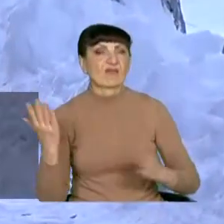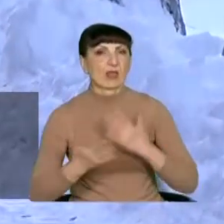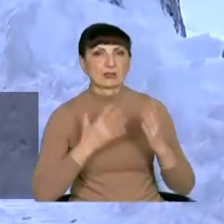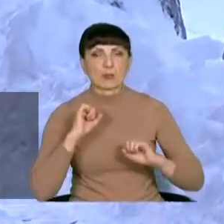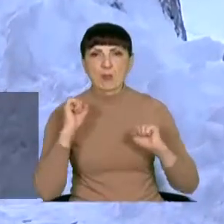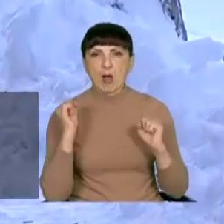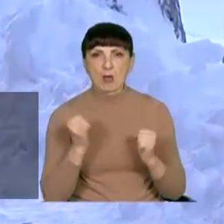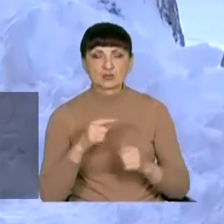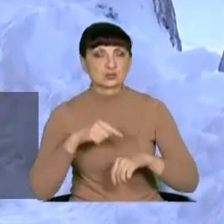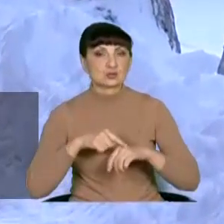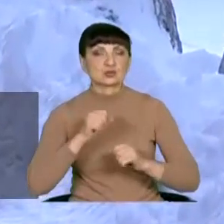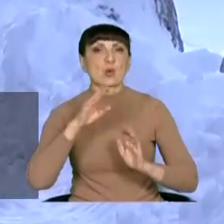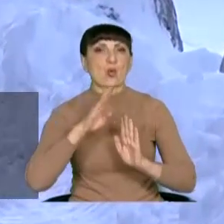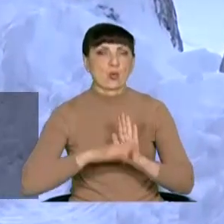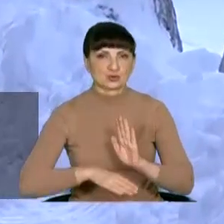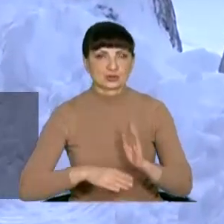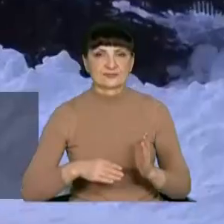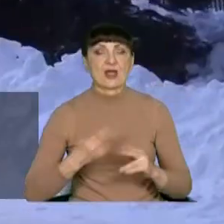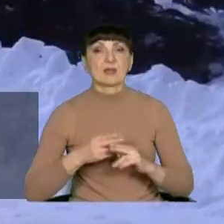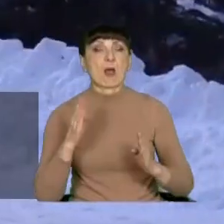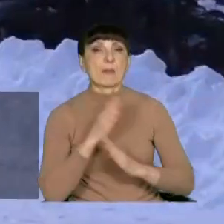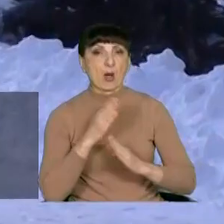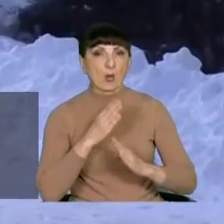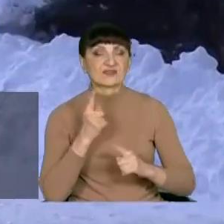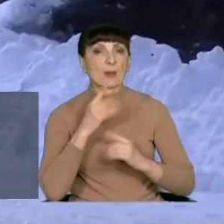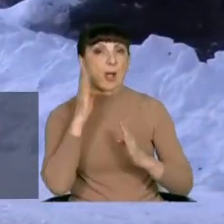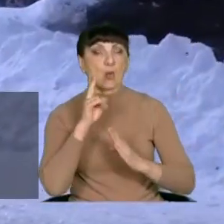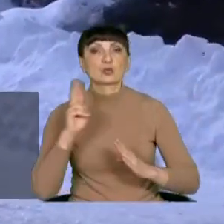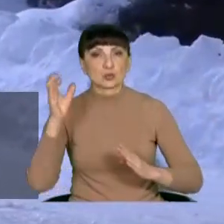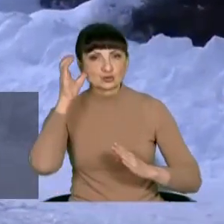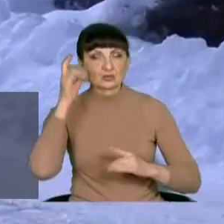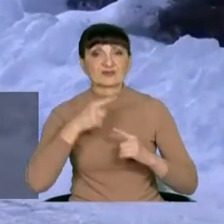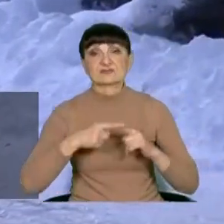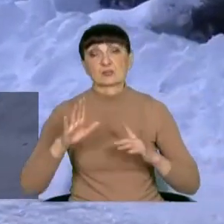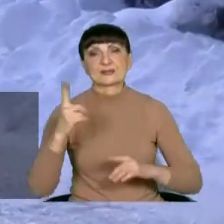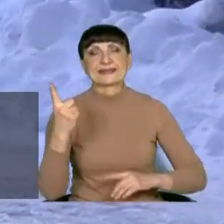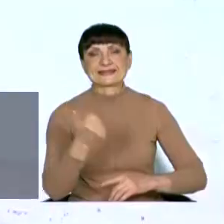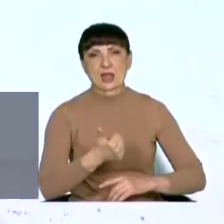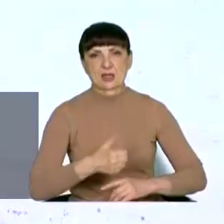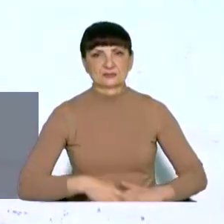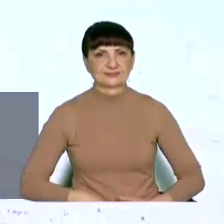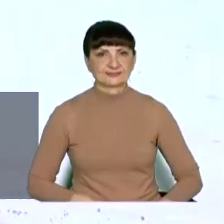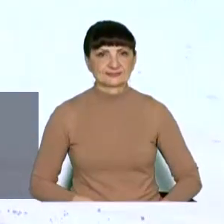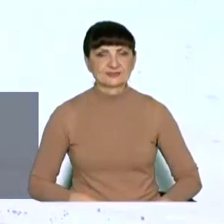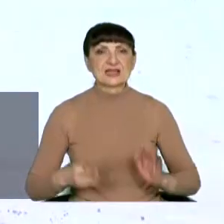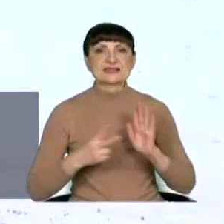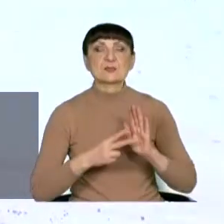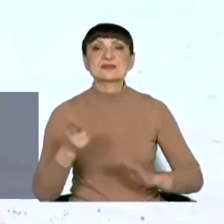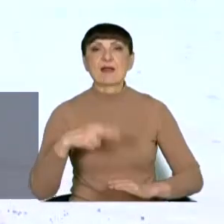мороз горожане ощущают намного сильнее. Такая погода, по словам синоптиков, продлится около недели. 7